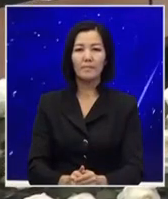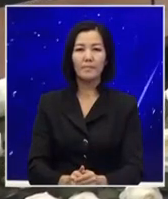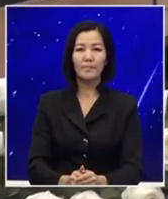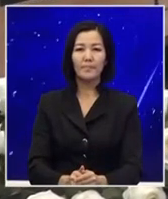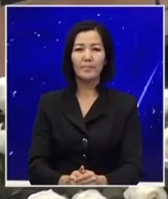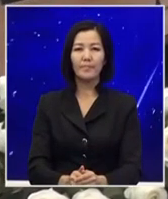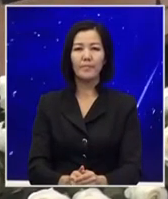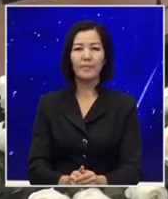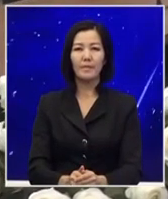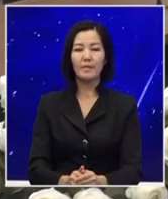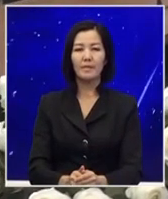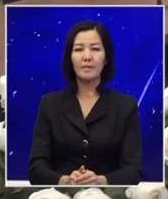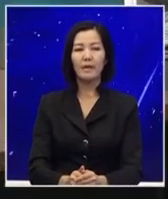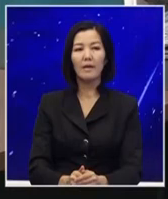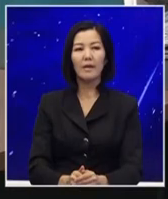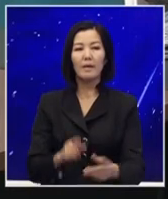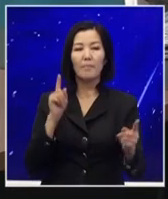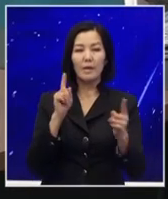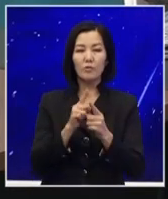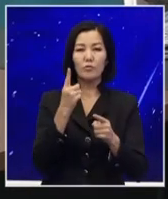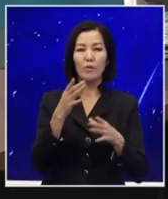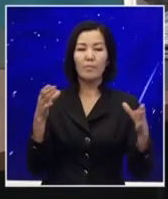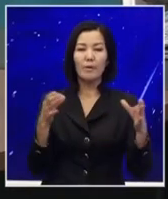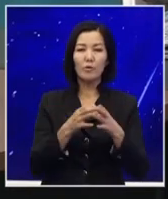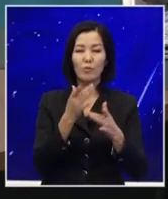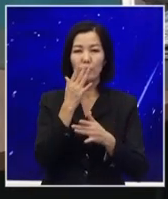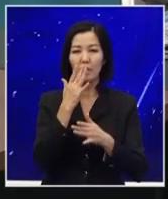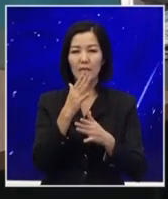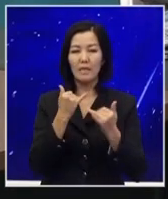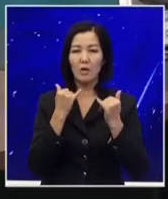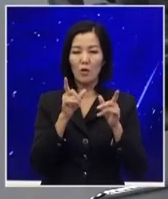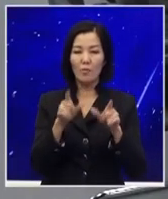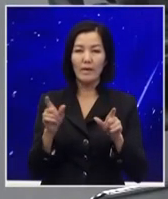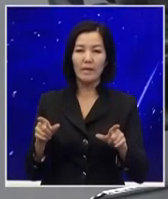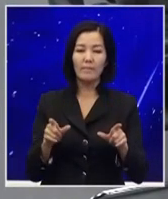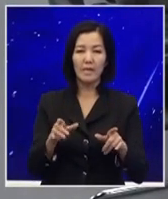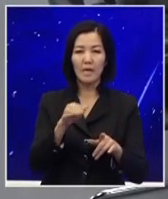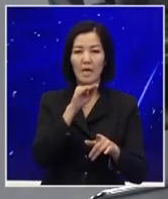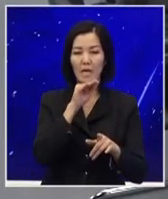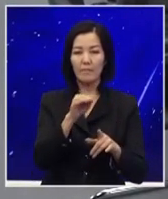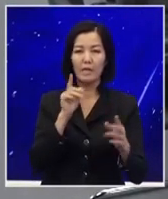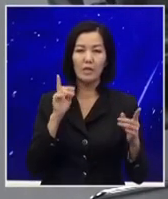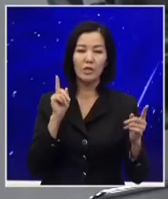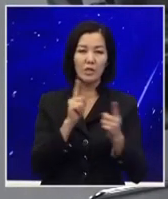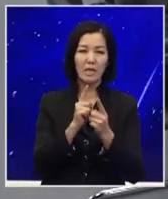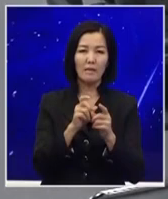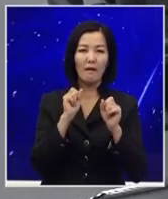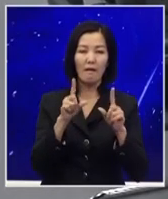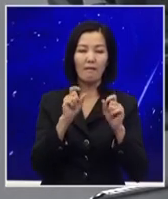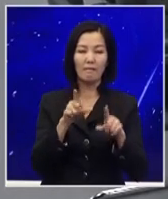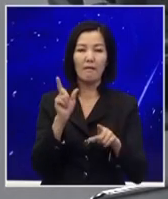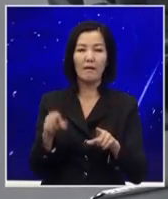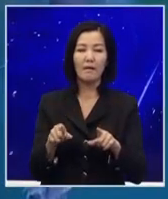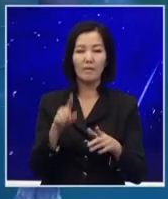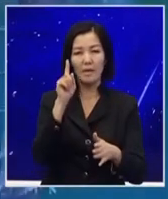Алматыдағы ұлттық кітапханада өткен басқосуға бір топ отандық және шетелдік зиялы қауым өкілдері мен ғалымдар жиналды. Алтын адамның аманаты